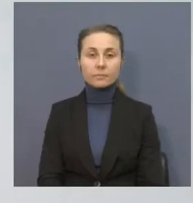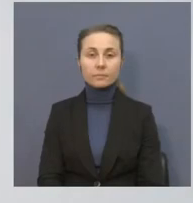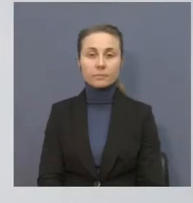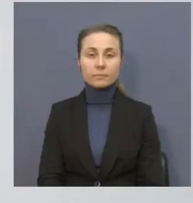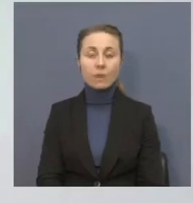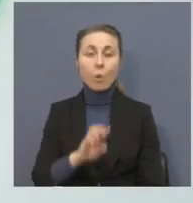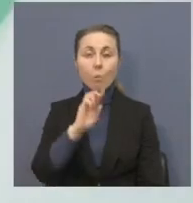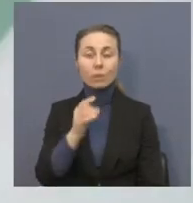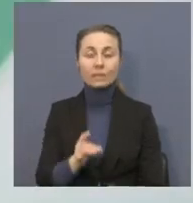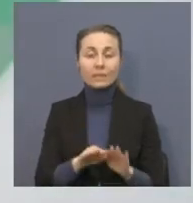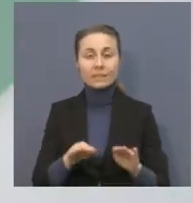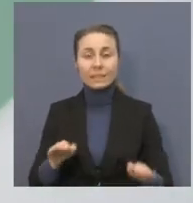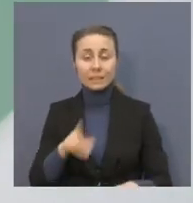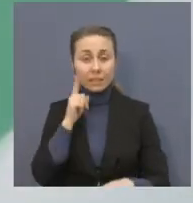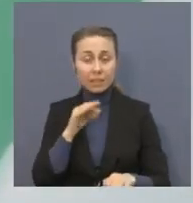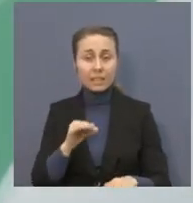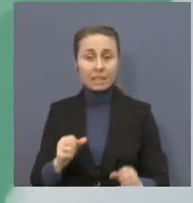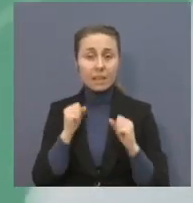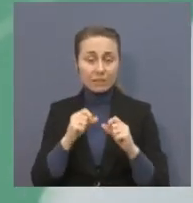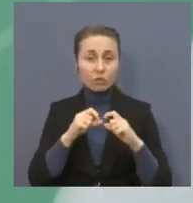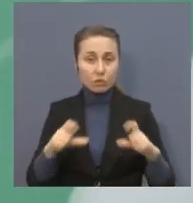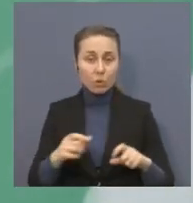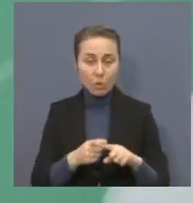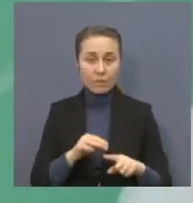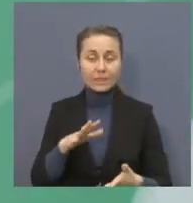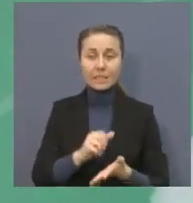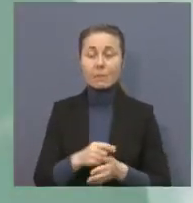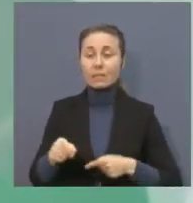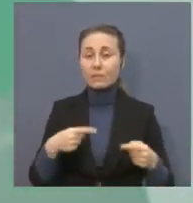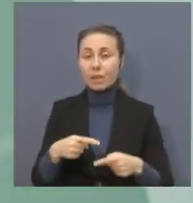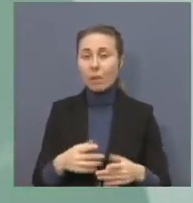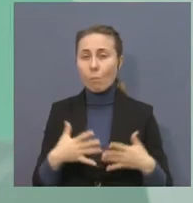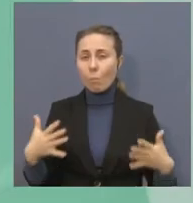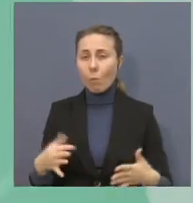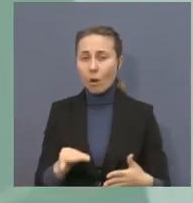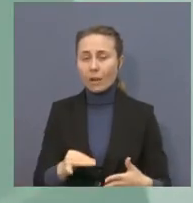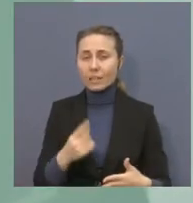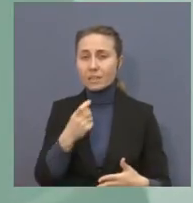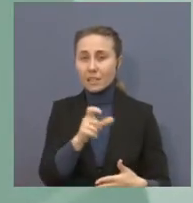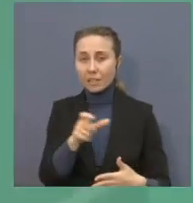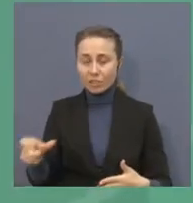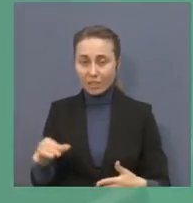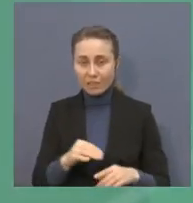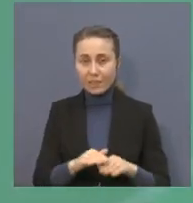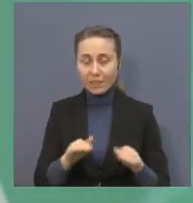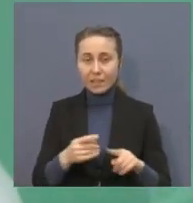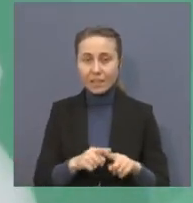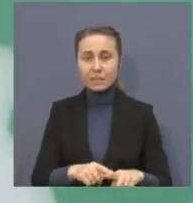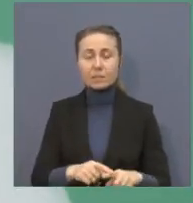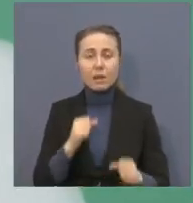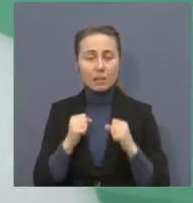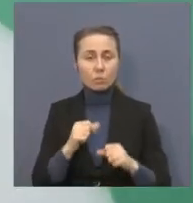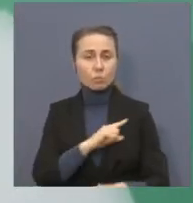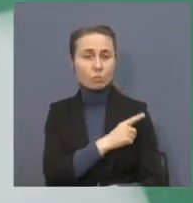В Буландынской детско-юношеской спортивной школе занимаются футболом более 100 подростков. В период карантина спортсмены усиленно